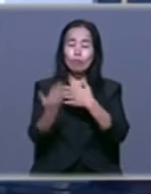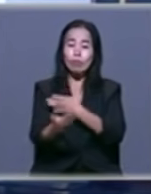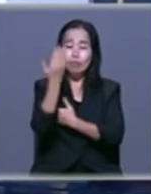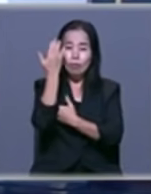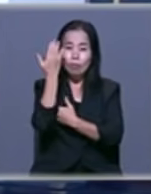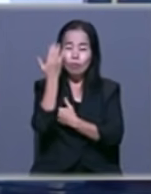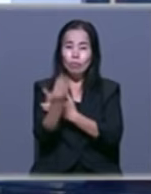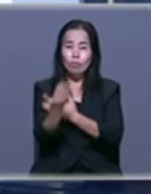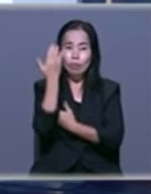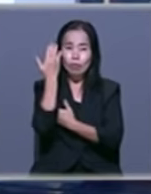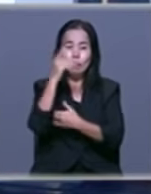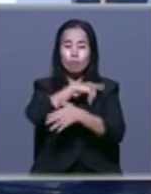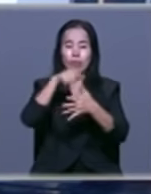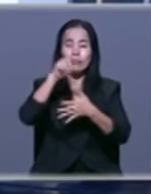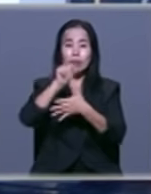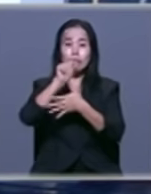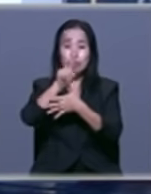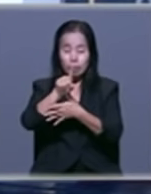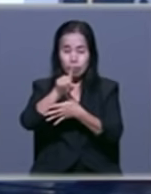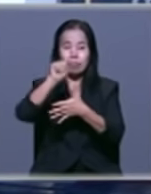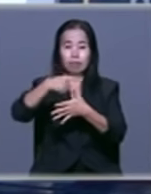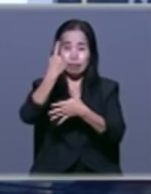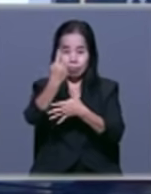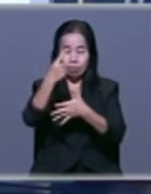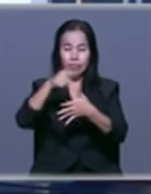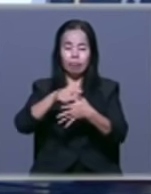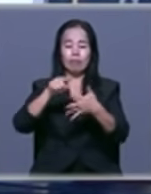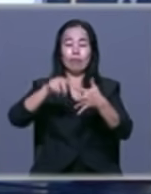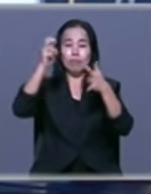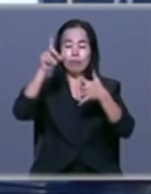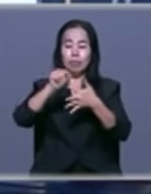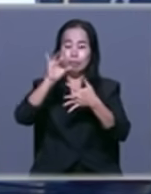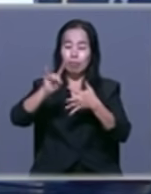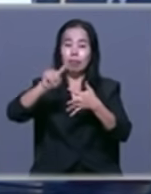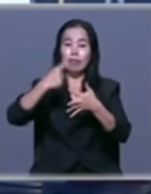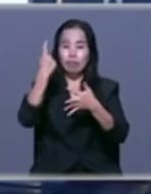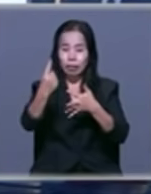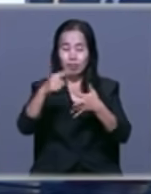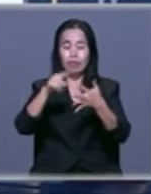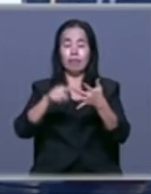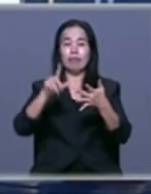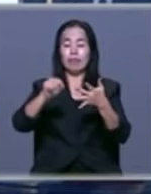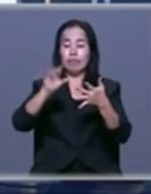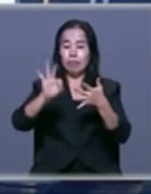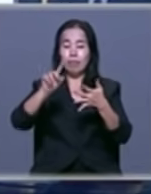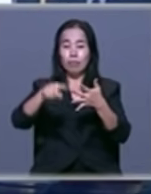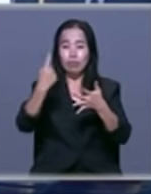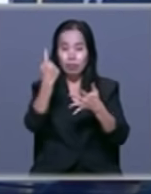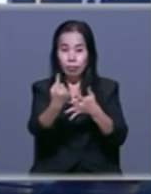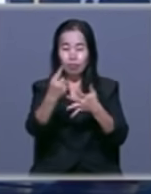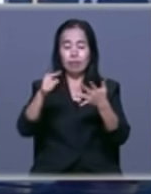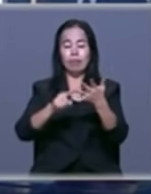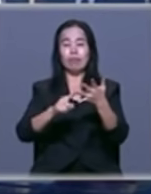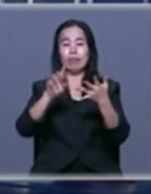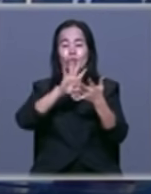วันที่ออกอากาศ21มกราใช่ไหม 21มกรา ค่ะ 28มกรา อืม 29มกรา